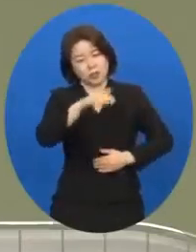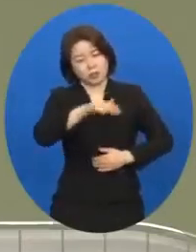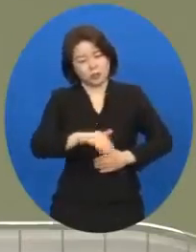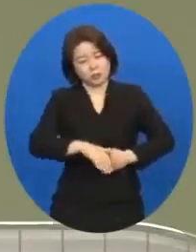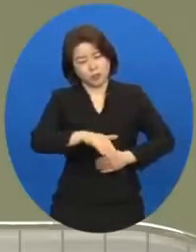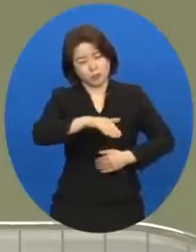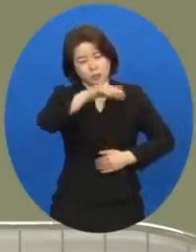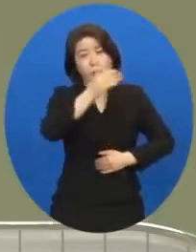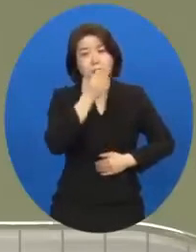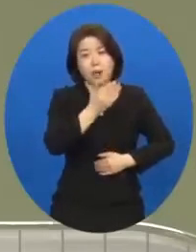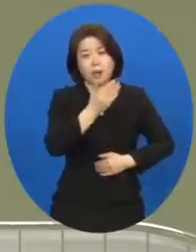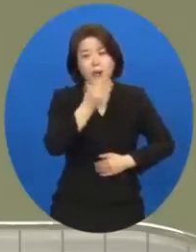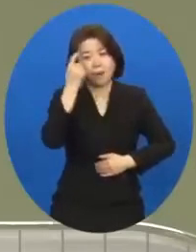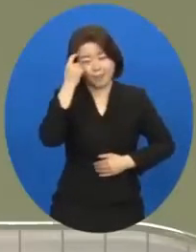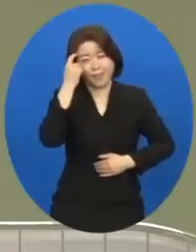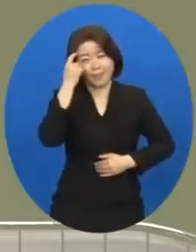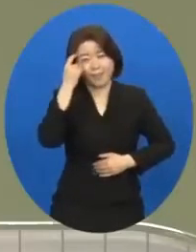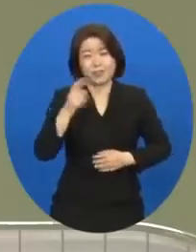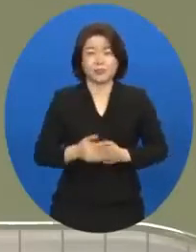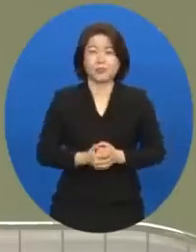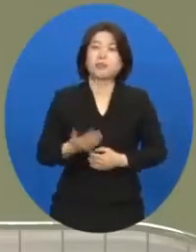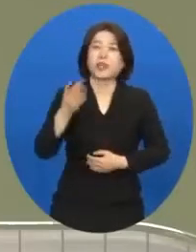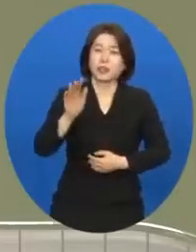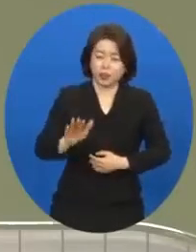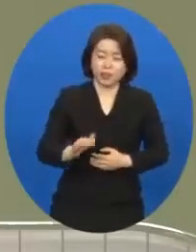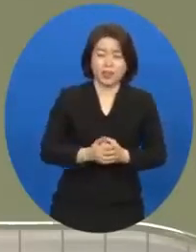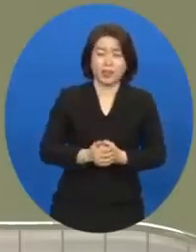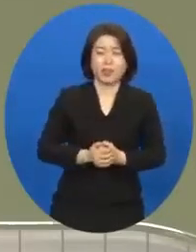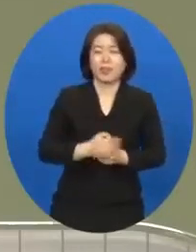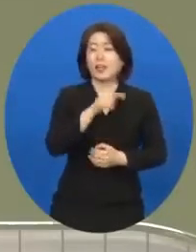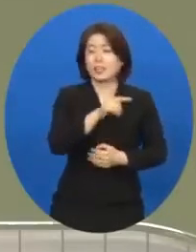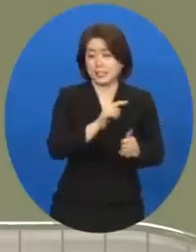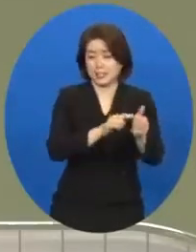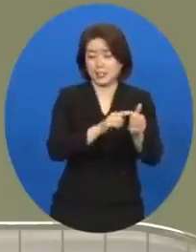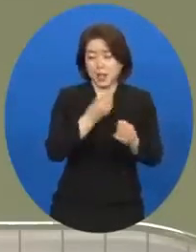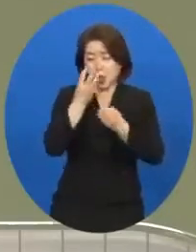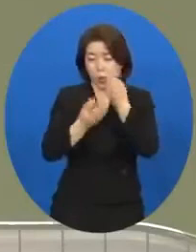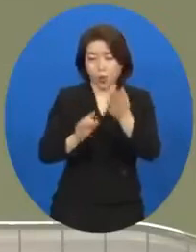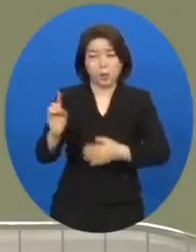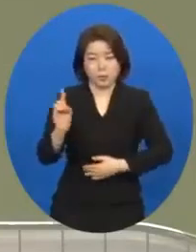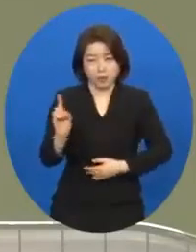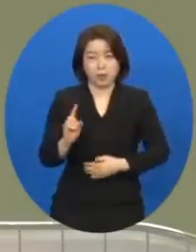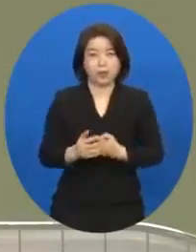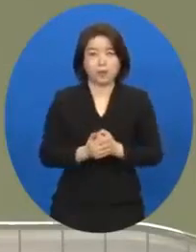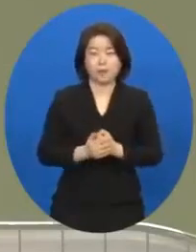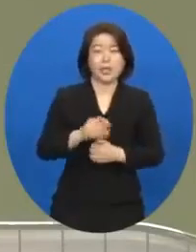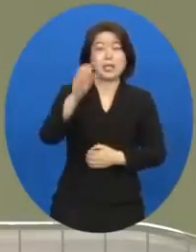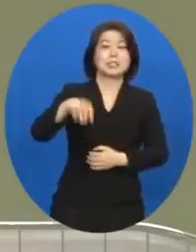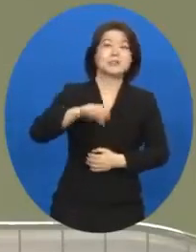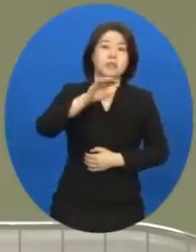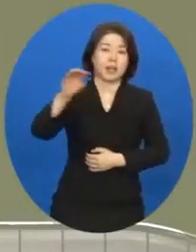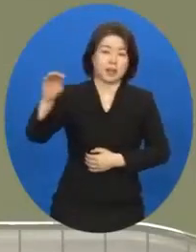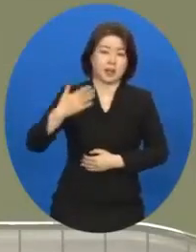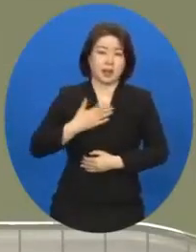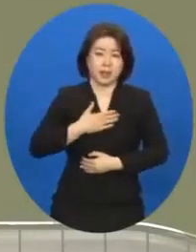들잖아요. 근데 오스왈드 챔버스가 이런 고백을 합니다. 십자가에서